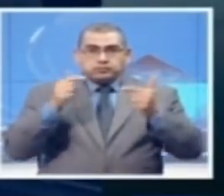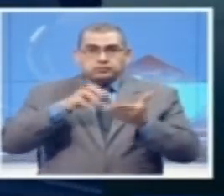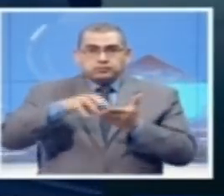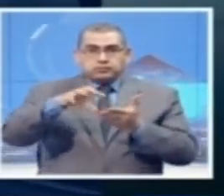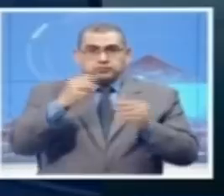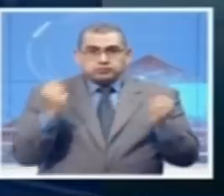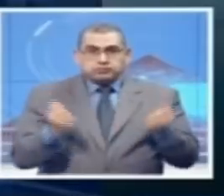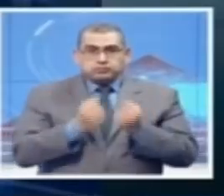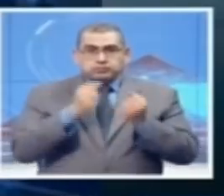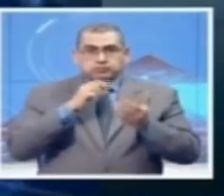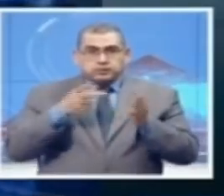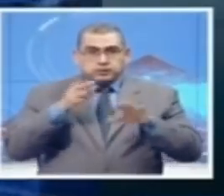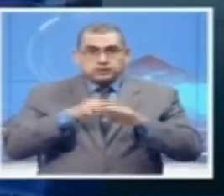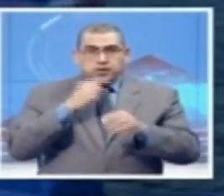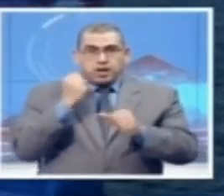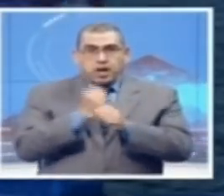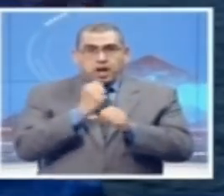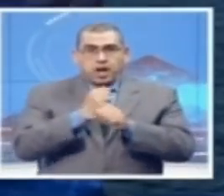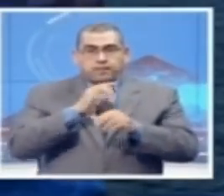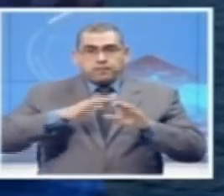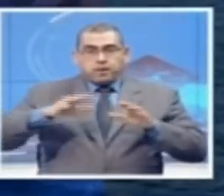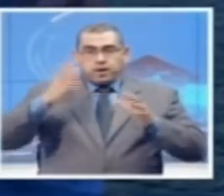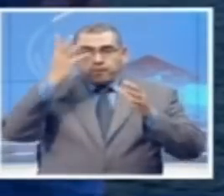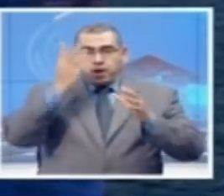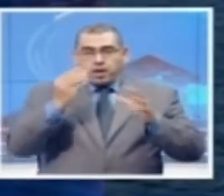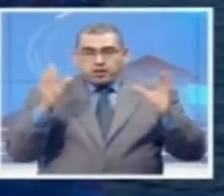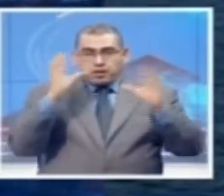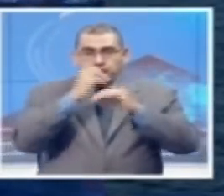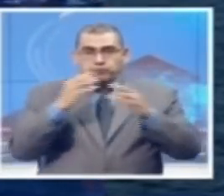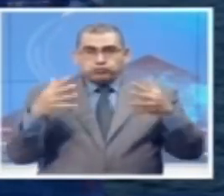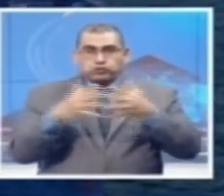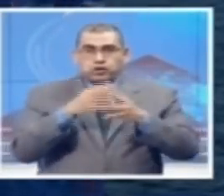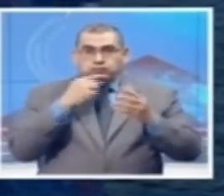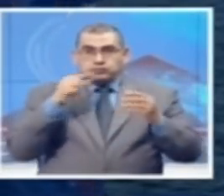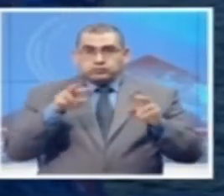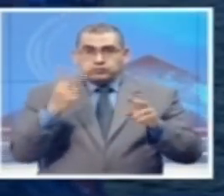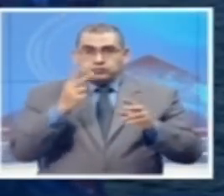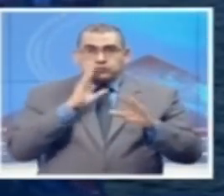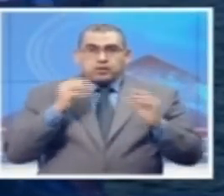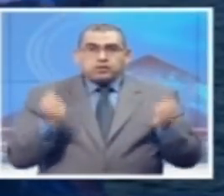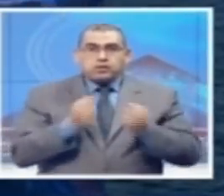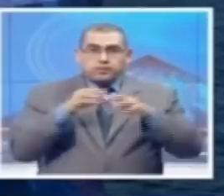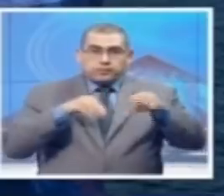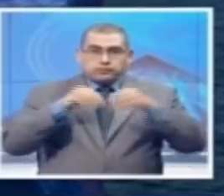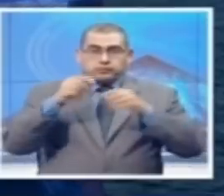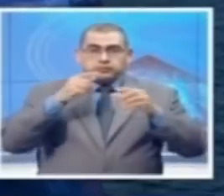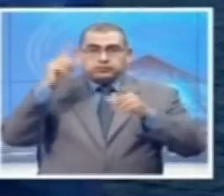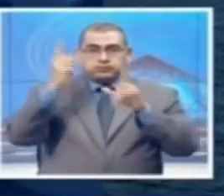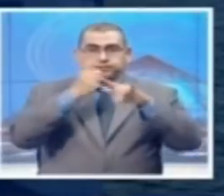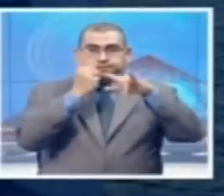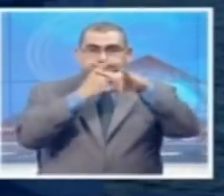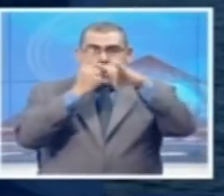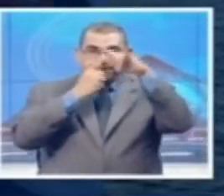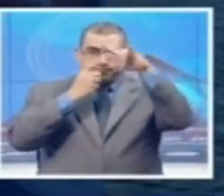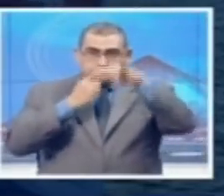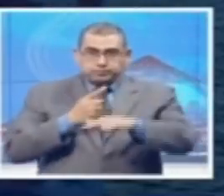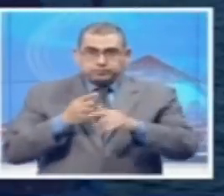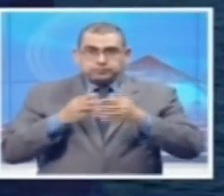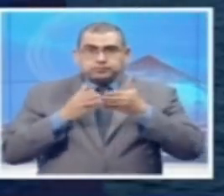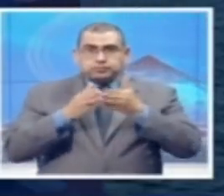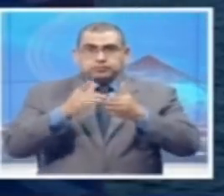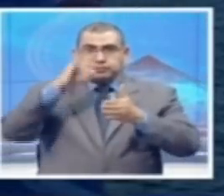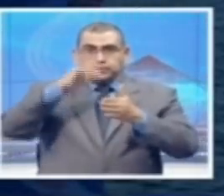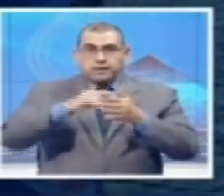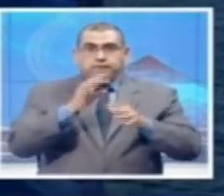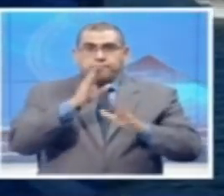التشكيل، إضافة إلى إجراء إبحار ليلي مشترك. كما قام الجانبان بتمارين تبادل هبوط الهليكوبتر على أسطح الوحدات المصرية